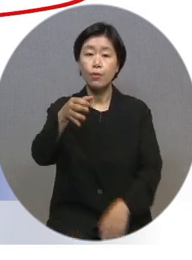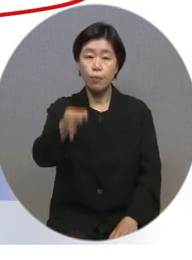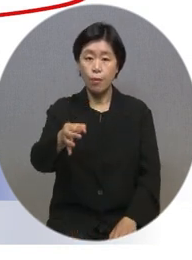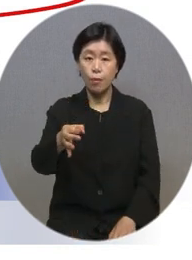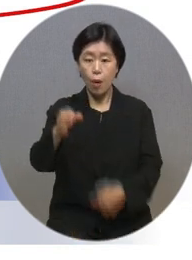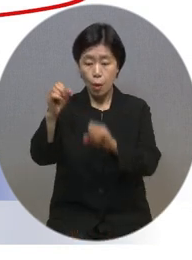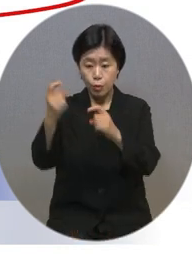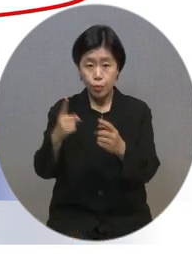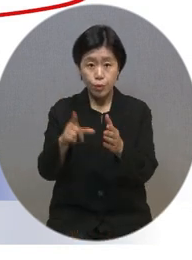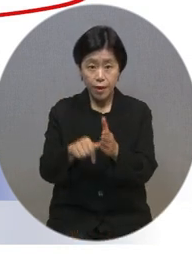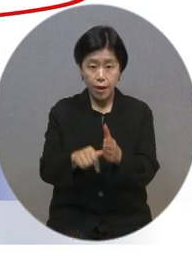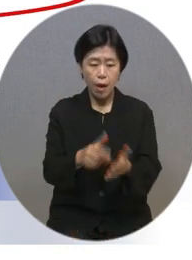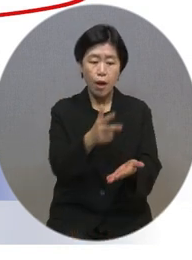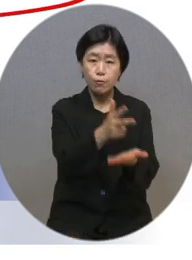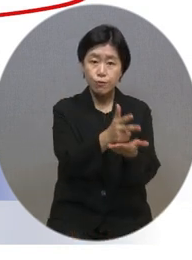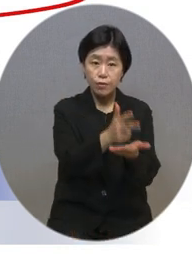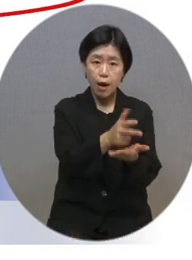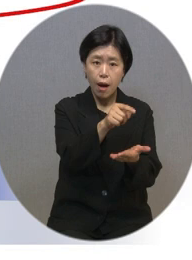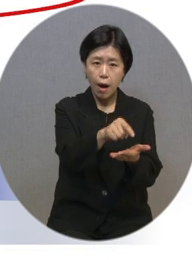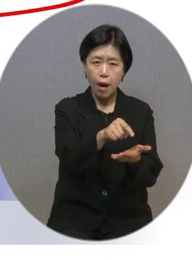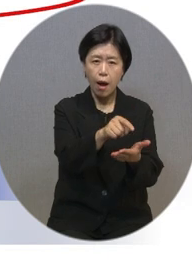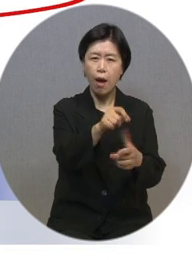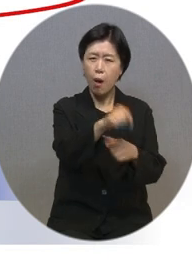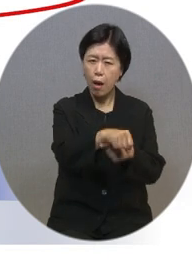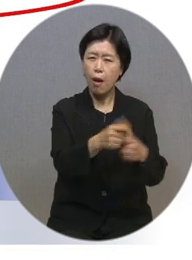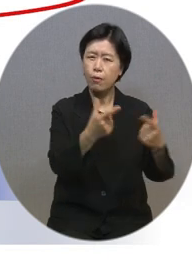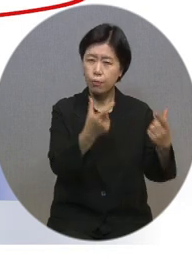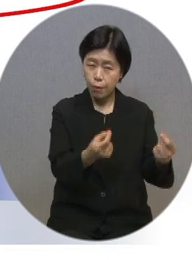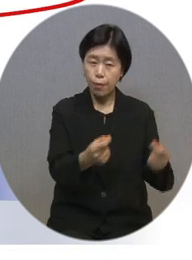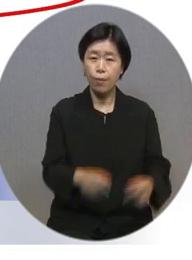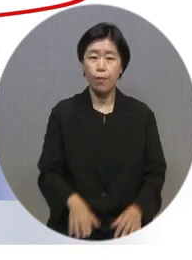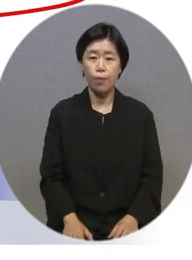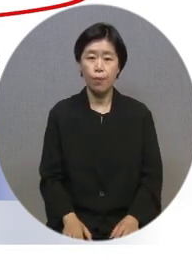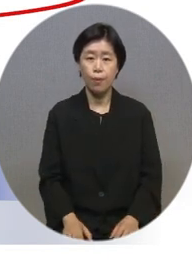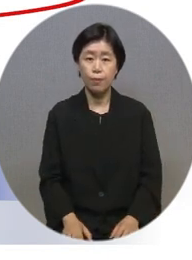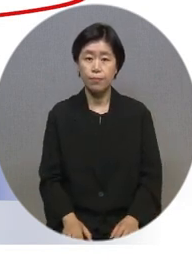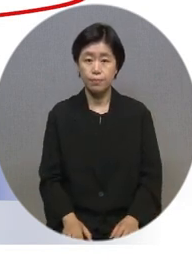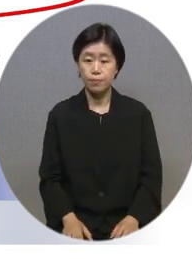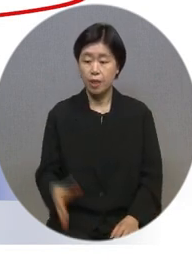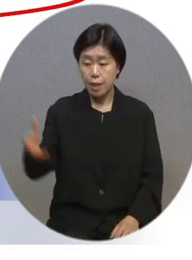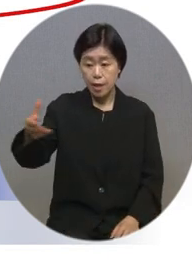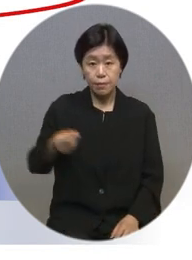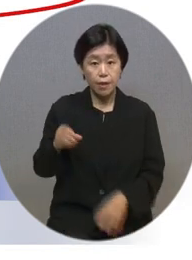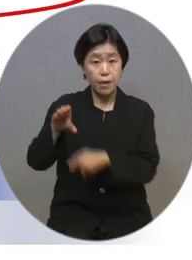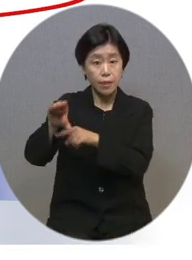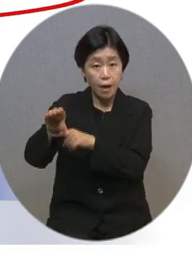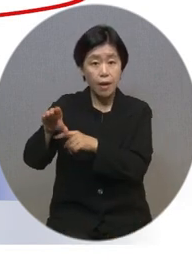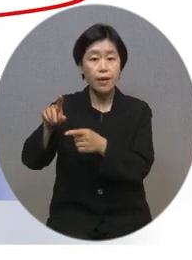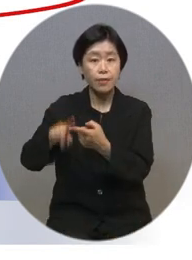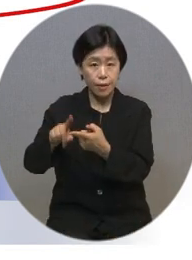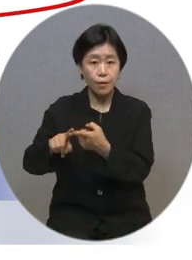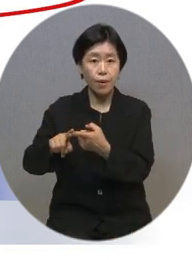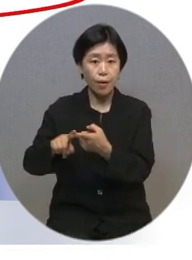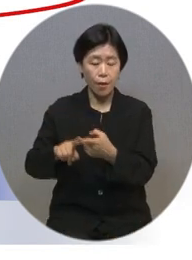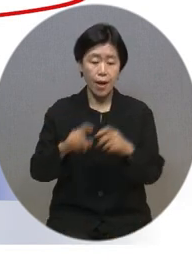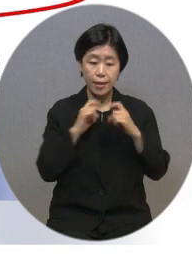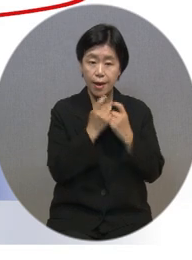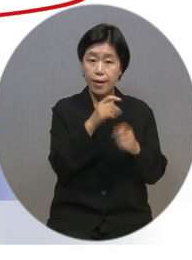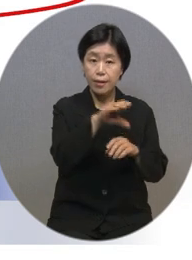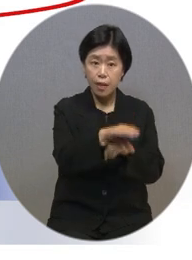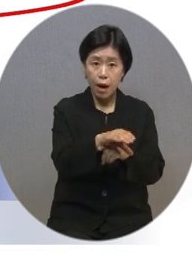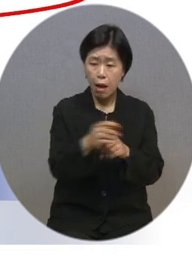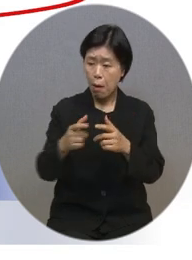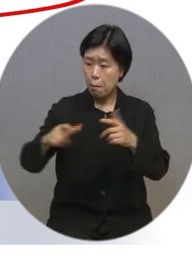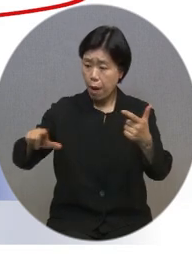있어 장애인 주차구역 주차 표지 발급과 동일하게 장애인이 임차한 차량을 소유한 차량과 달리